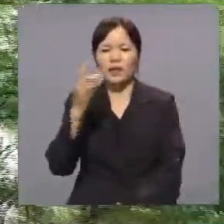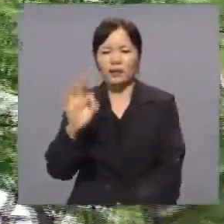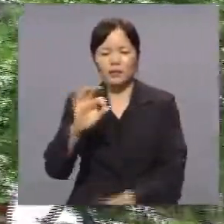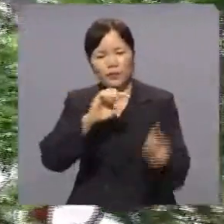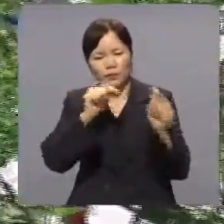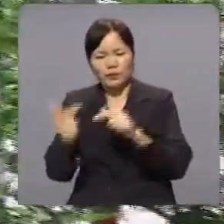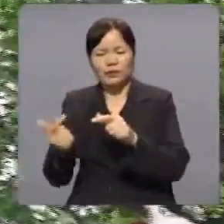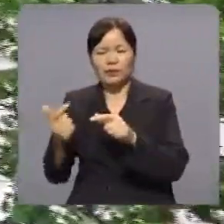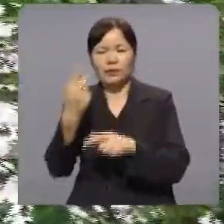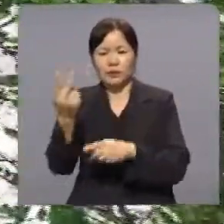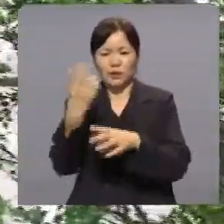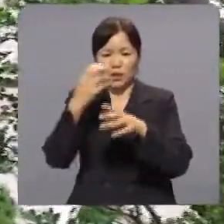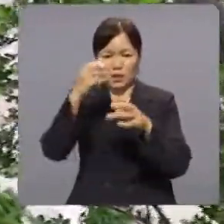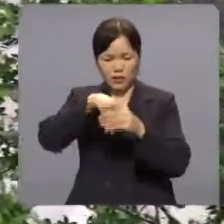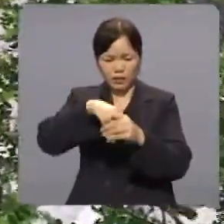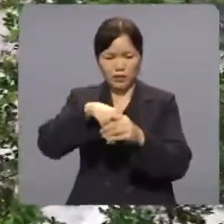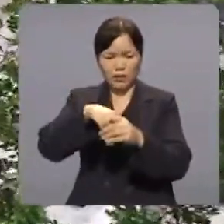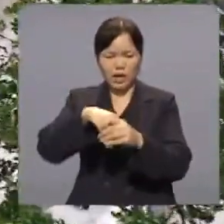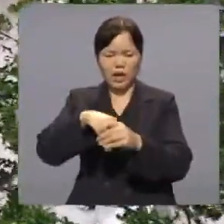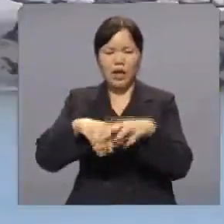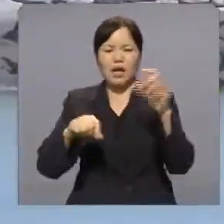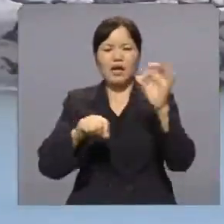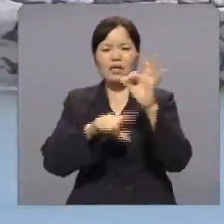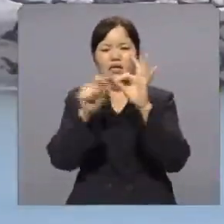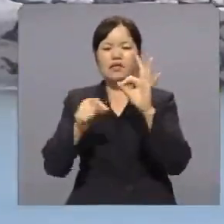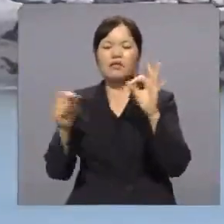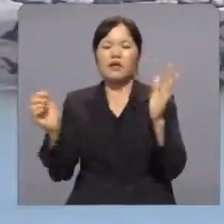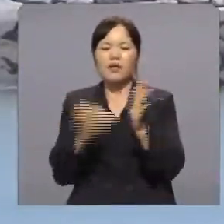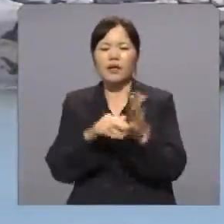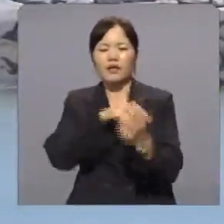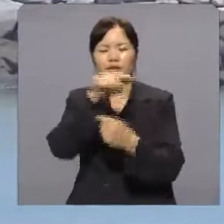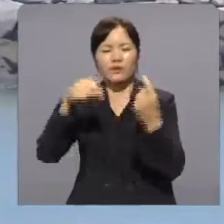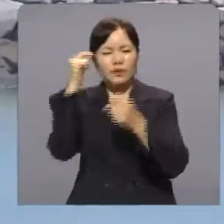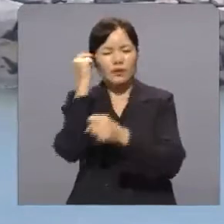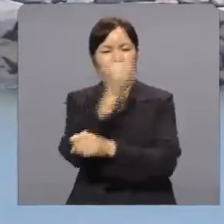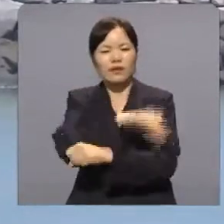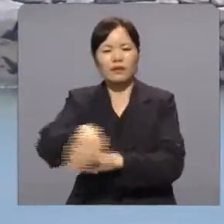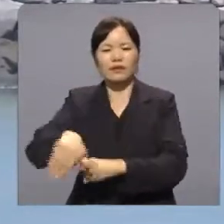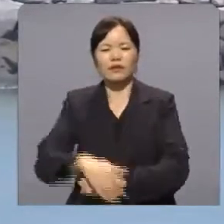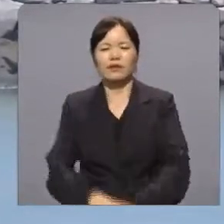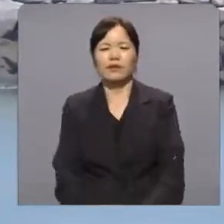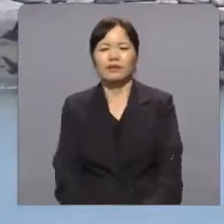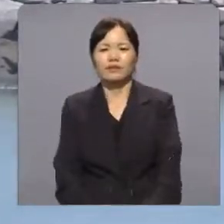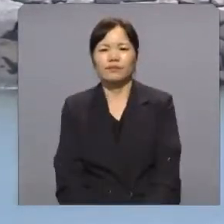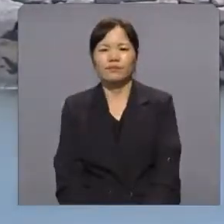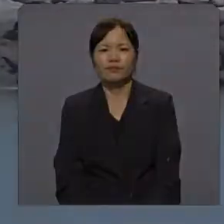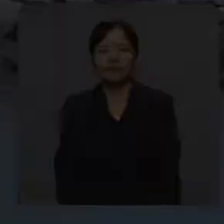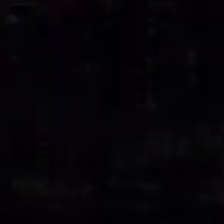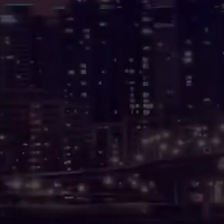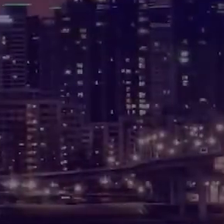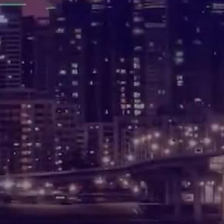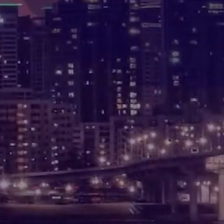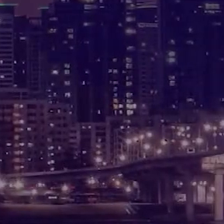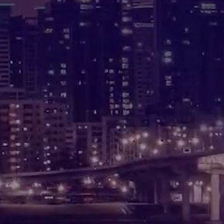모도까지 추가돼 오는 10월까지 운영됩니다. OBS 뉴스 유승열입니다.